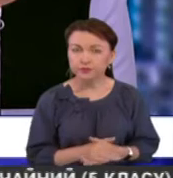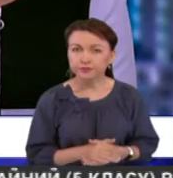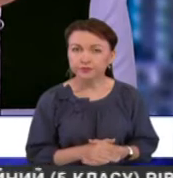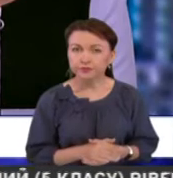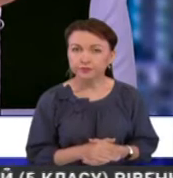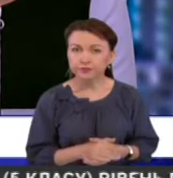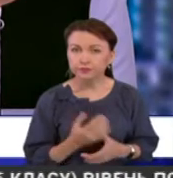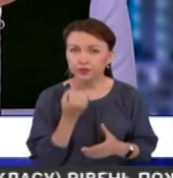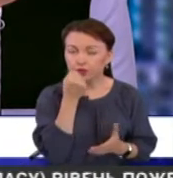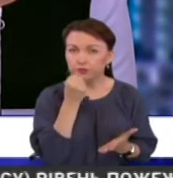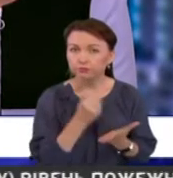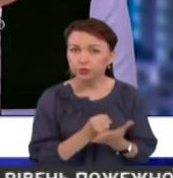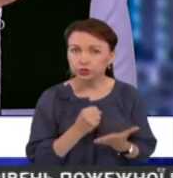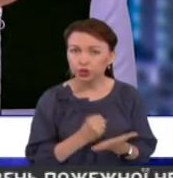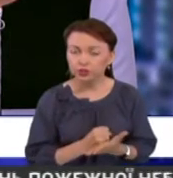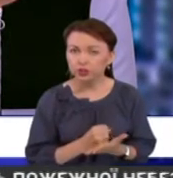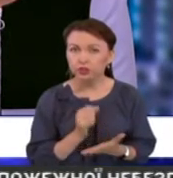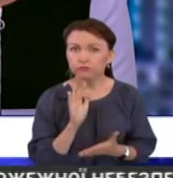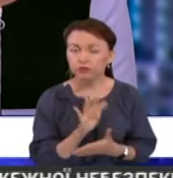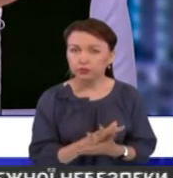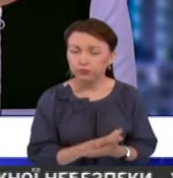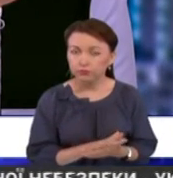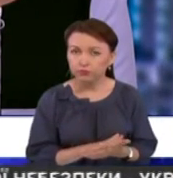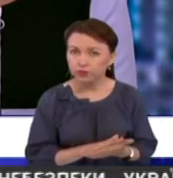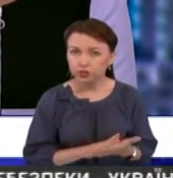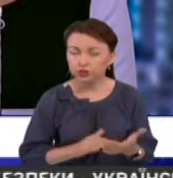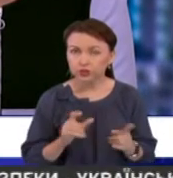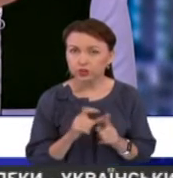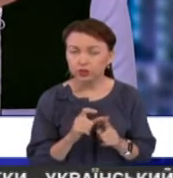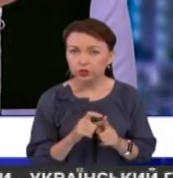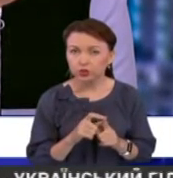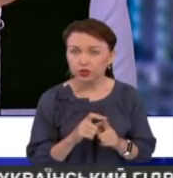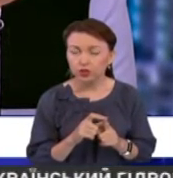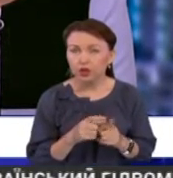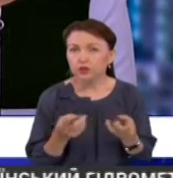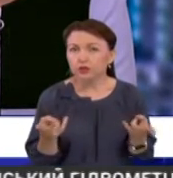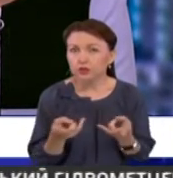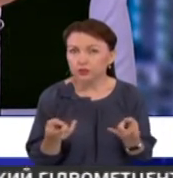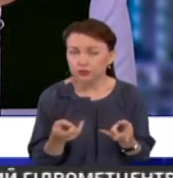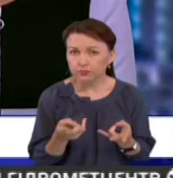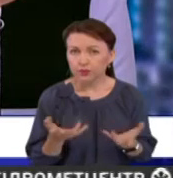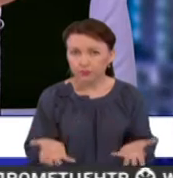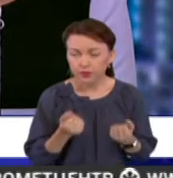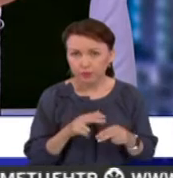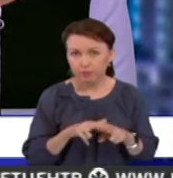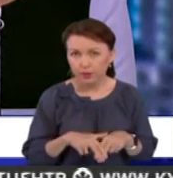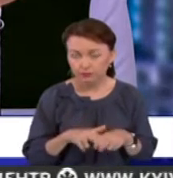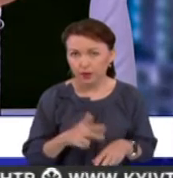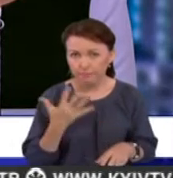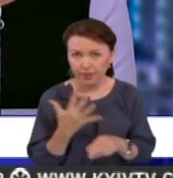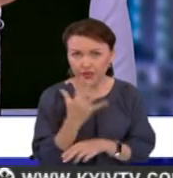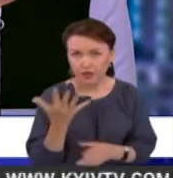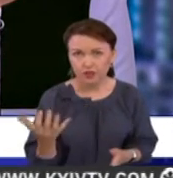поставити з печатки. Вибачте за таке слово, не літературне. А нахрена ж мені брати з собою паспорт 5 раз